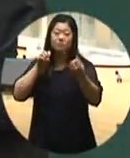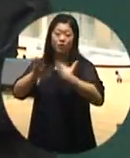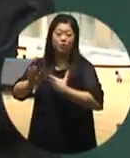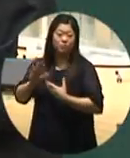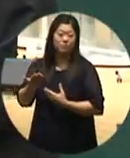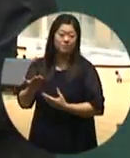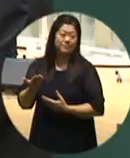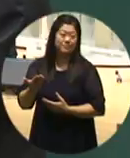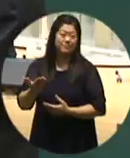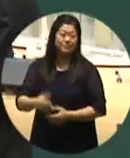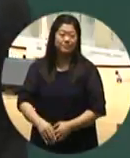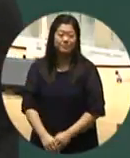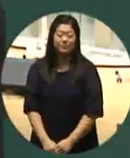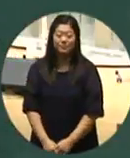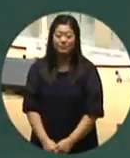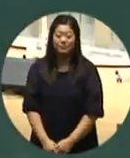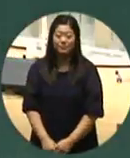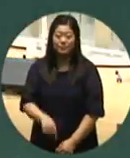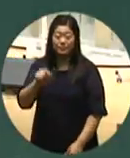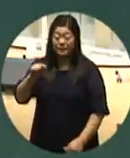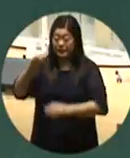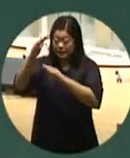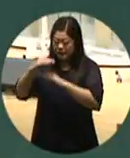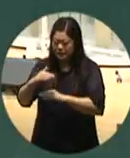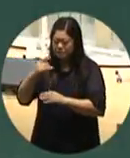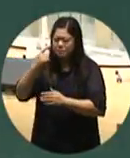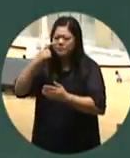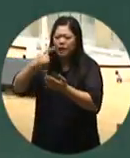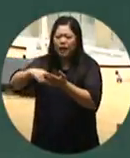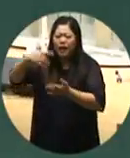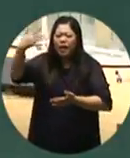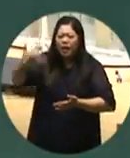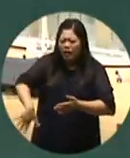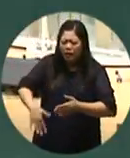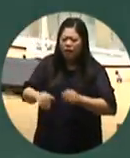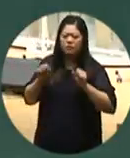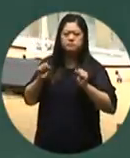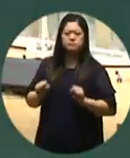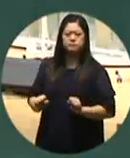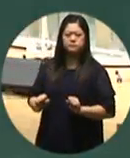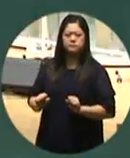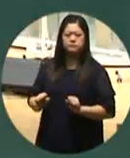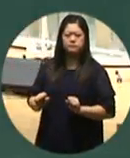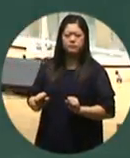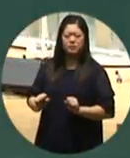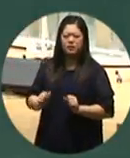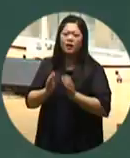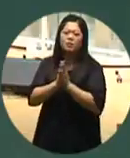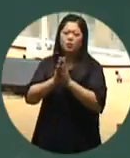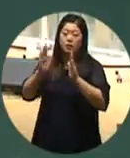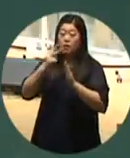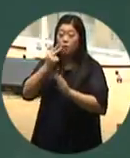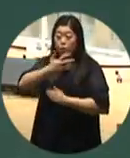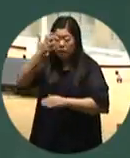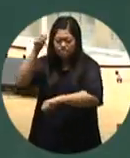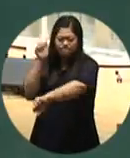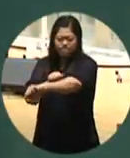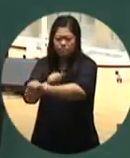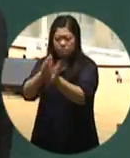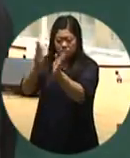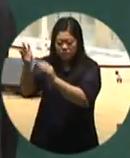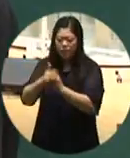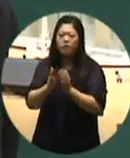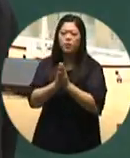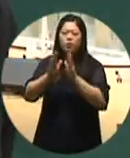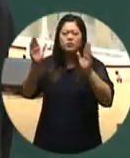into answers. 예, 이걸 발견하지 못하고 그 현장에 있었던 사람이 모세입니다. But a person who was already in that field but could not realize